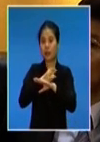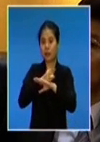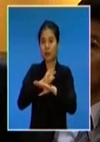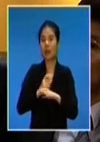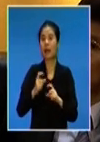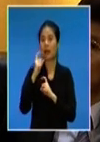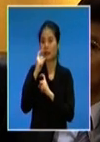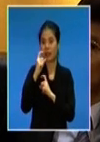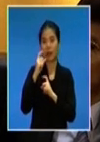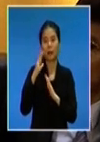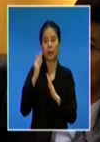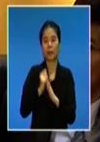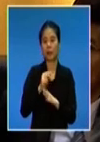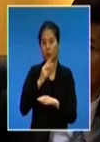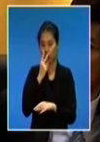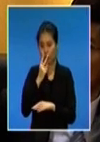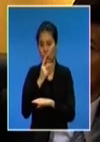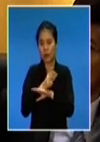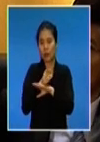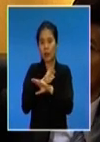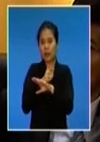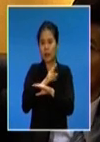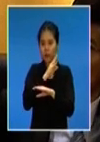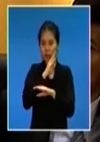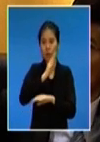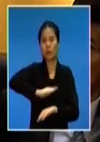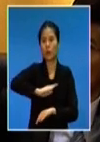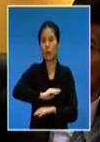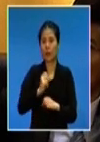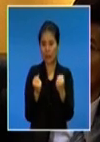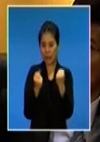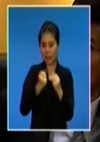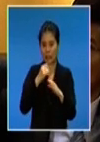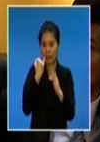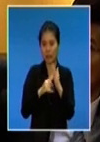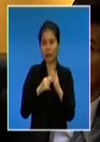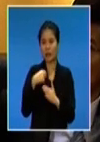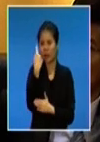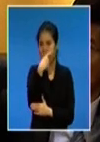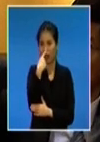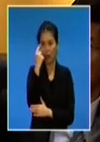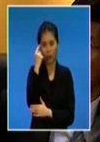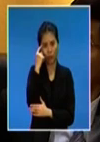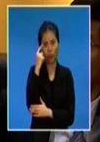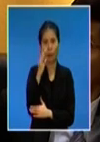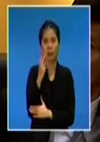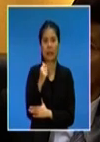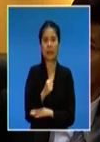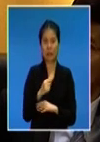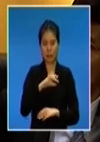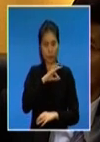ปลอดภัยแล้วเขาจะช่วยกันดูบนถนนเนี่ยแล้วทุกคนก็รู้ว่าถ้าเราขับรถผิดเนี่ยไม่รู้ก็มีใครดูเราอยู่บ้างมันจะเกิดพลังครั้งใหญ่อยู่